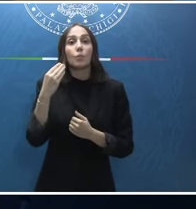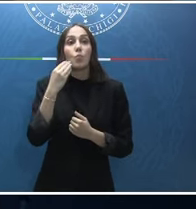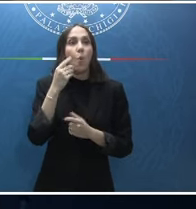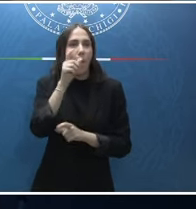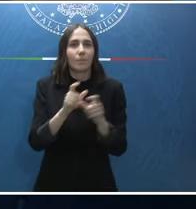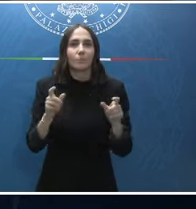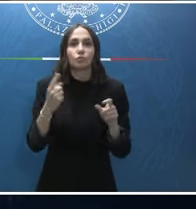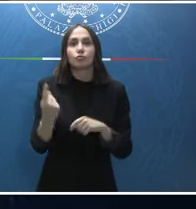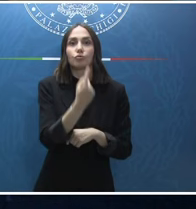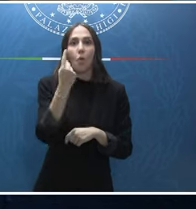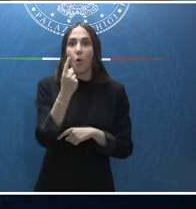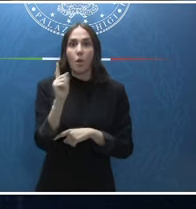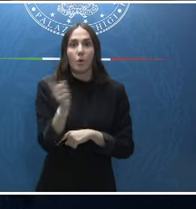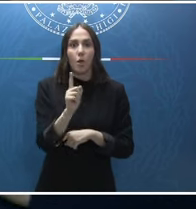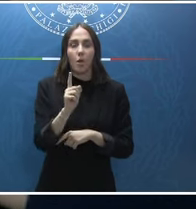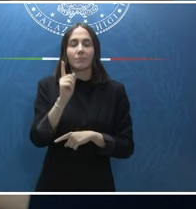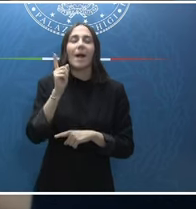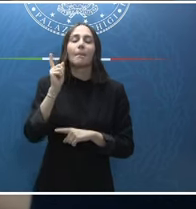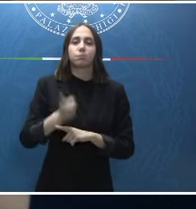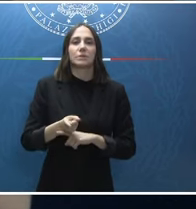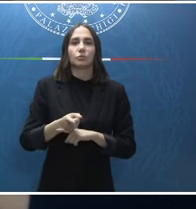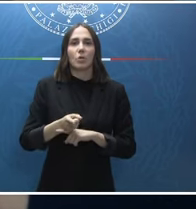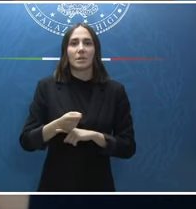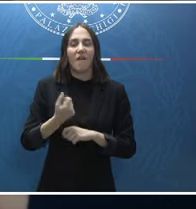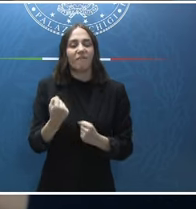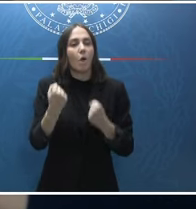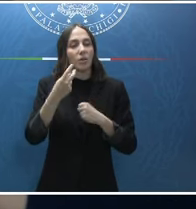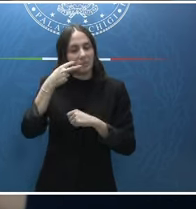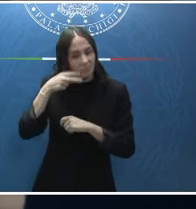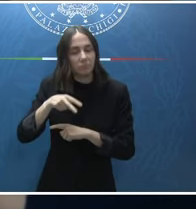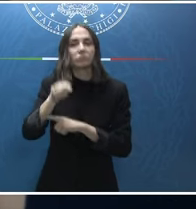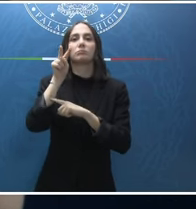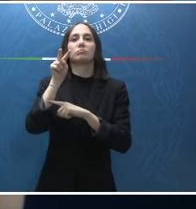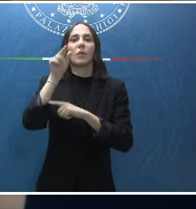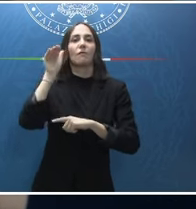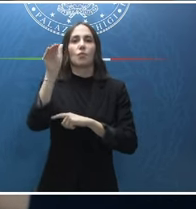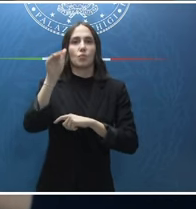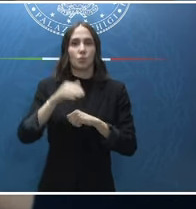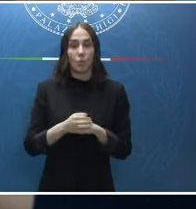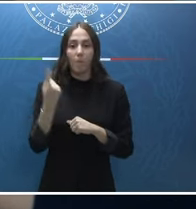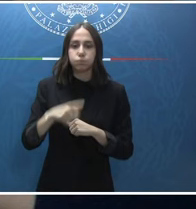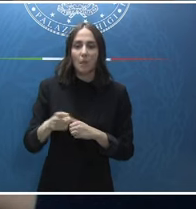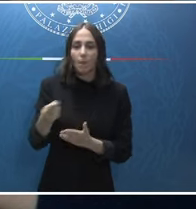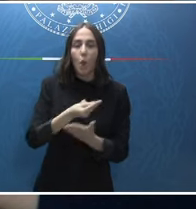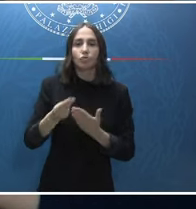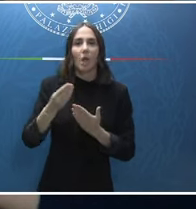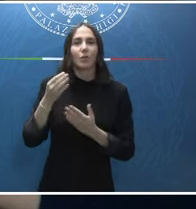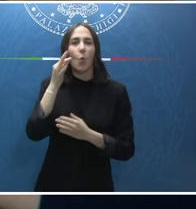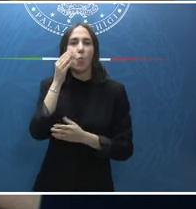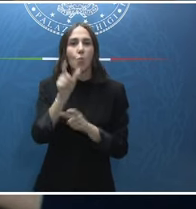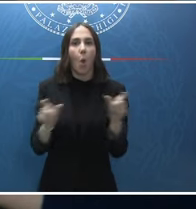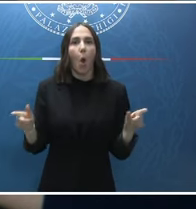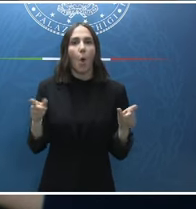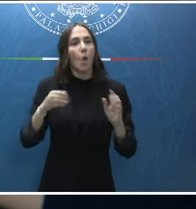la forza di alzare lo sguardo verso l'altro. Questa è la filosofia del progetto Uomo, che prevede la risalita, la